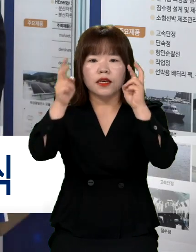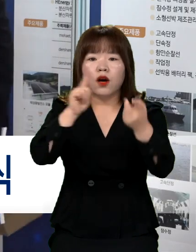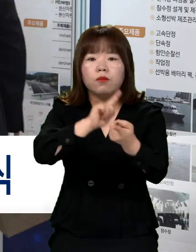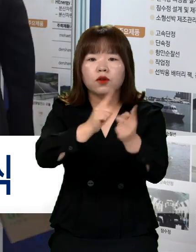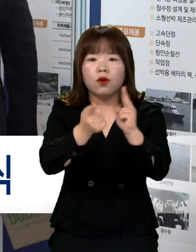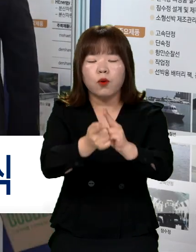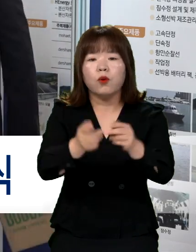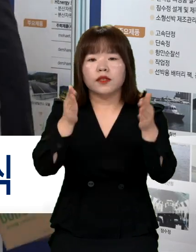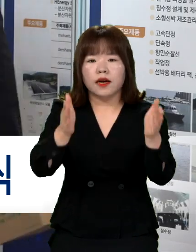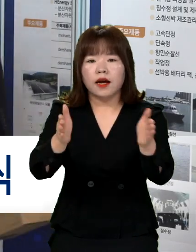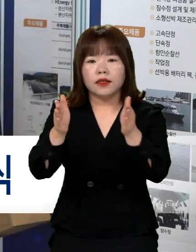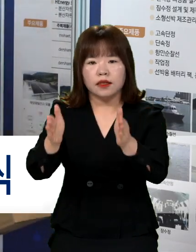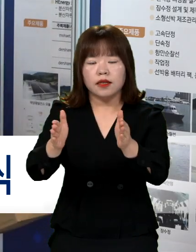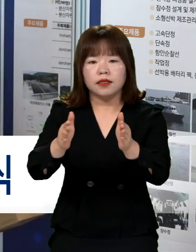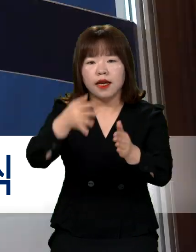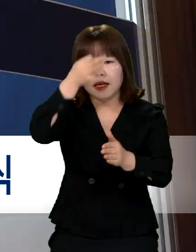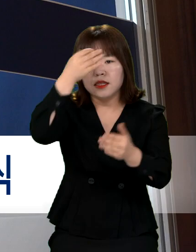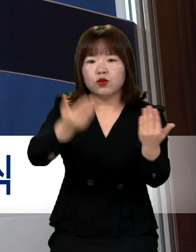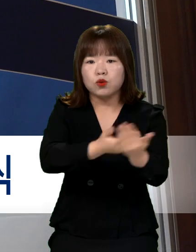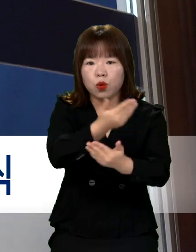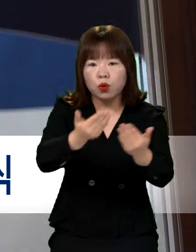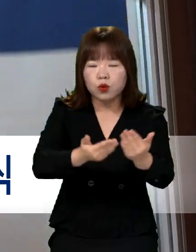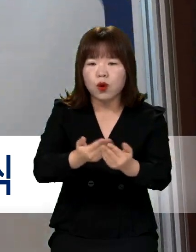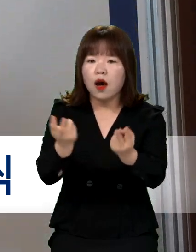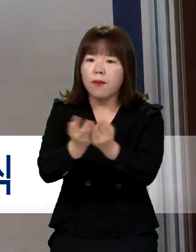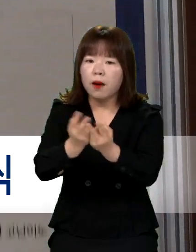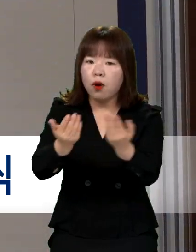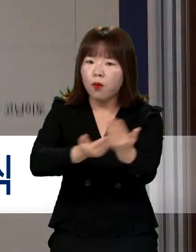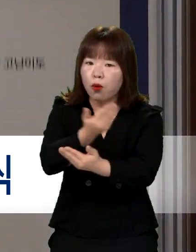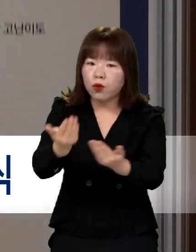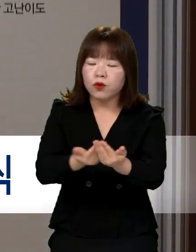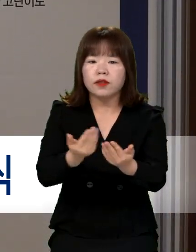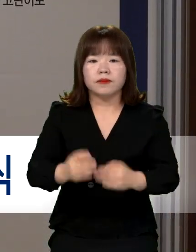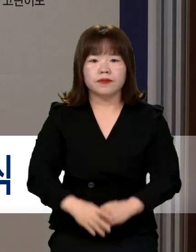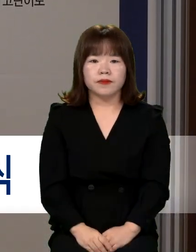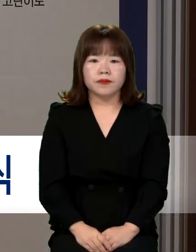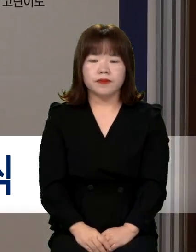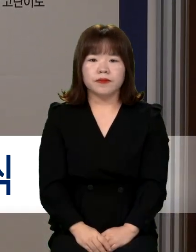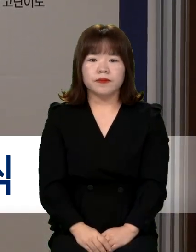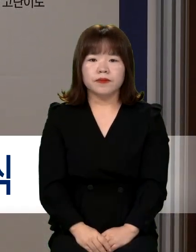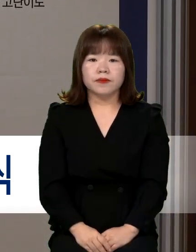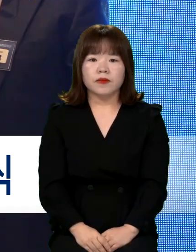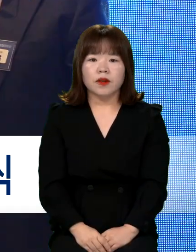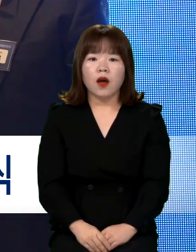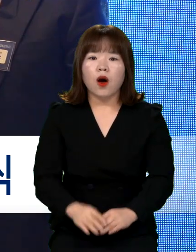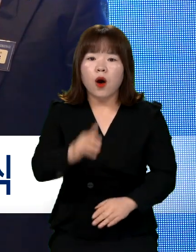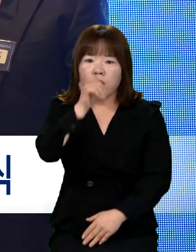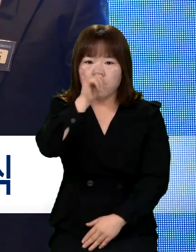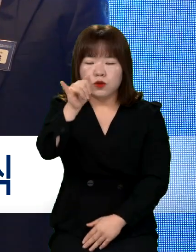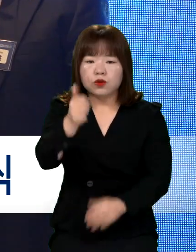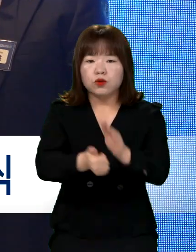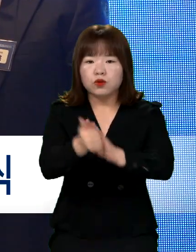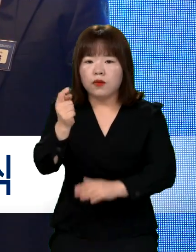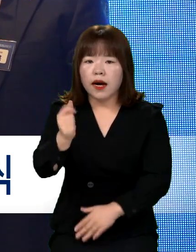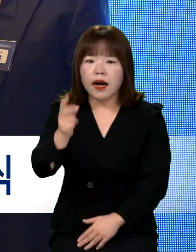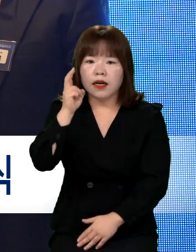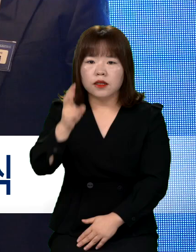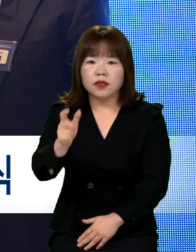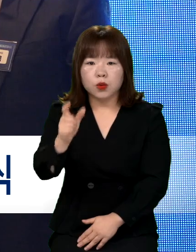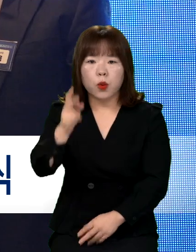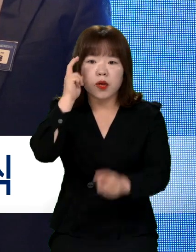마련돼 강소기업 간 기술 교류 및 사업 노하우 공유회장이 펼쳐졌습니다. 올해 우수